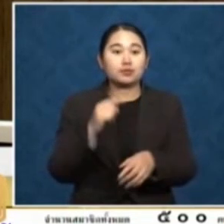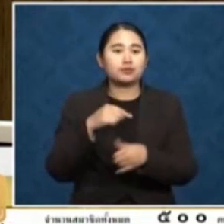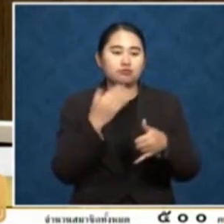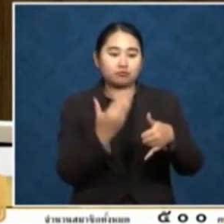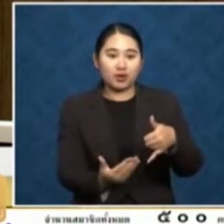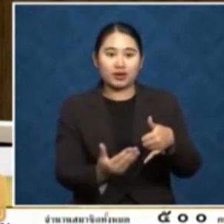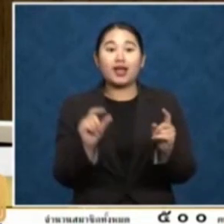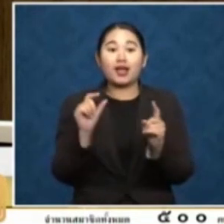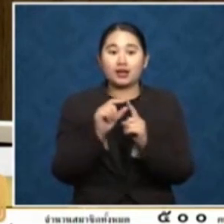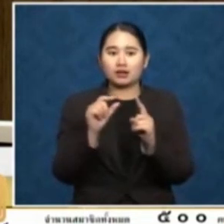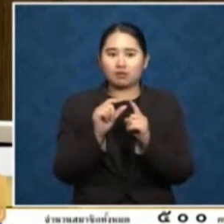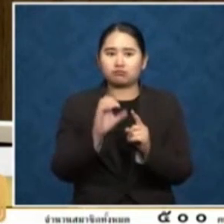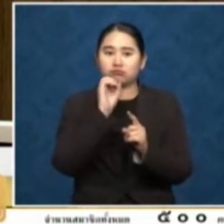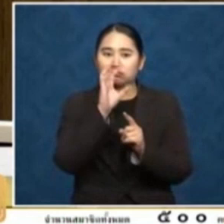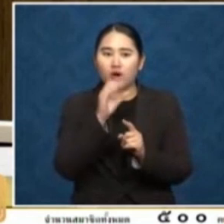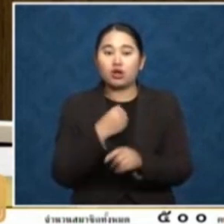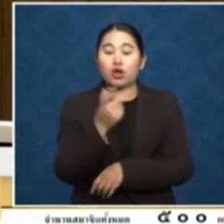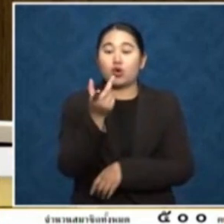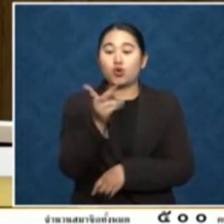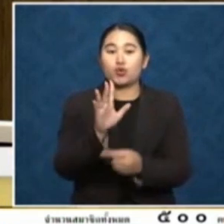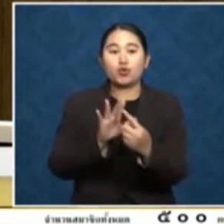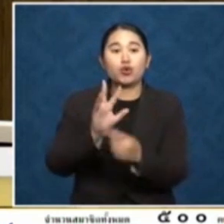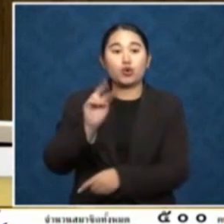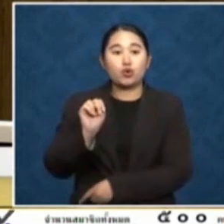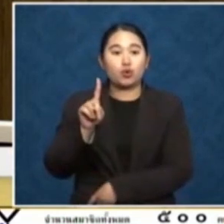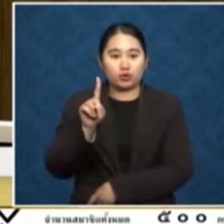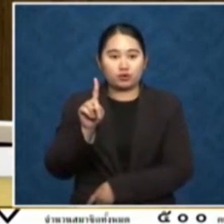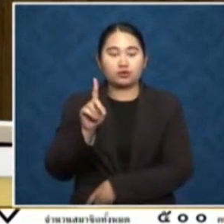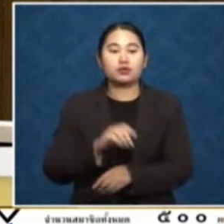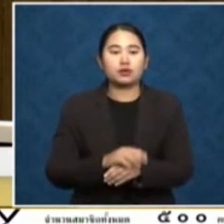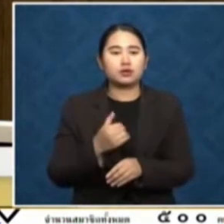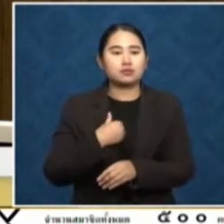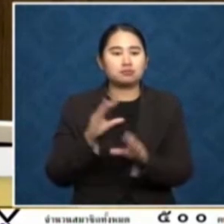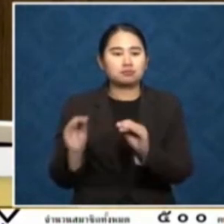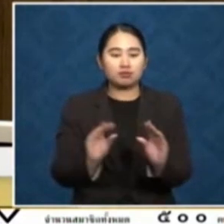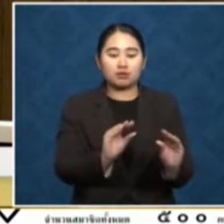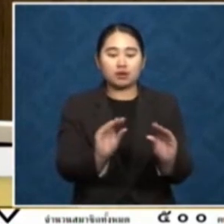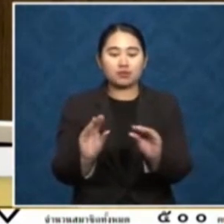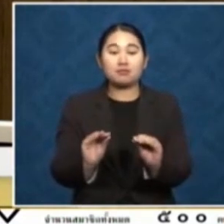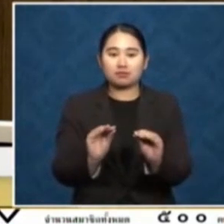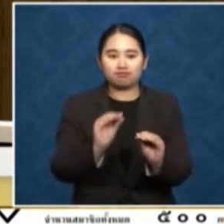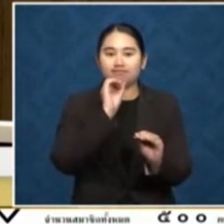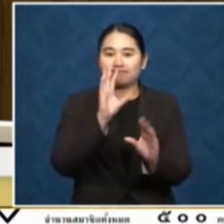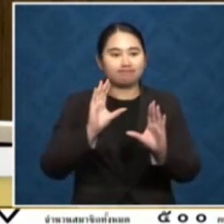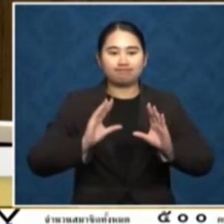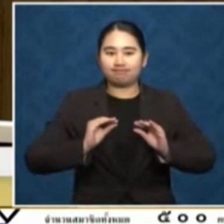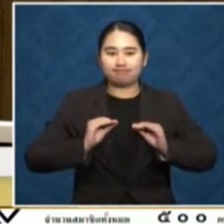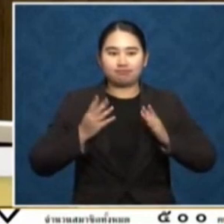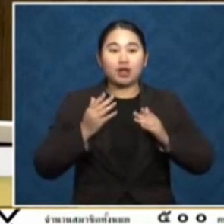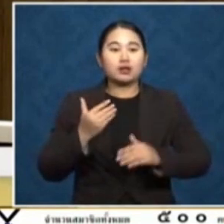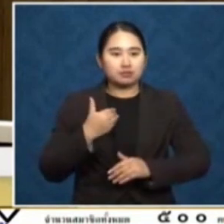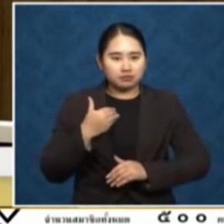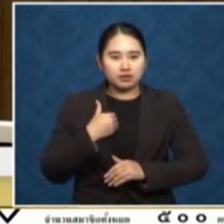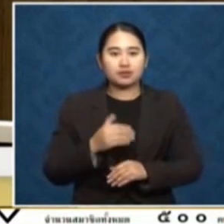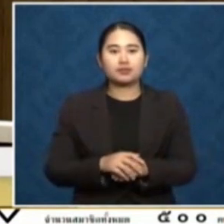ของคนดังคนหนึ่งกับคำนำหน้าว่าคุณนะคะก็มีเสียงที่ไม่เห็นด้วยนะค